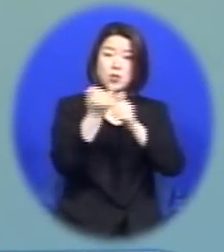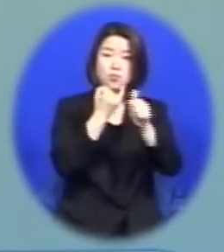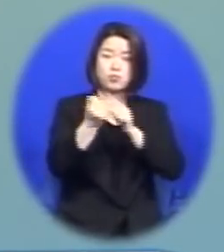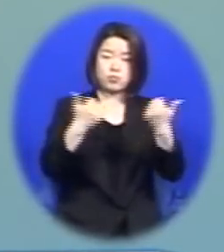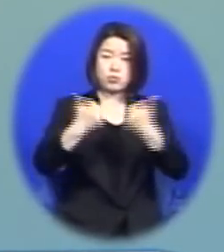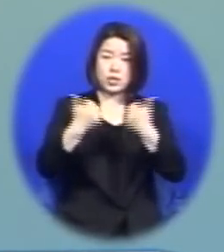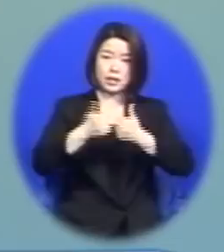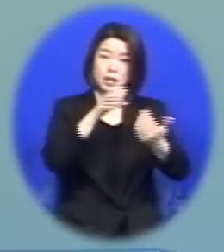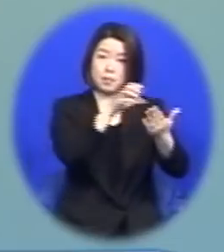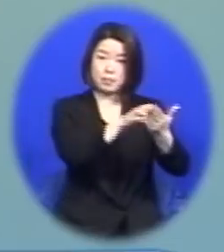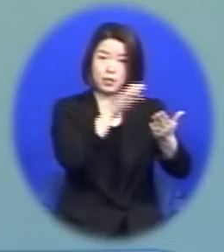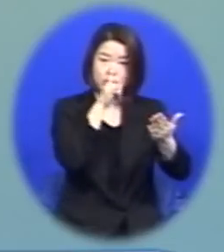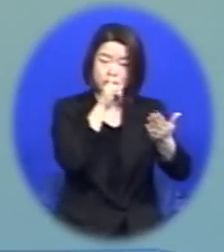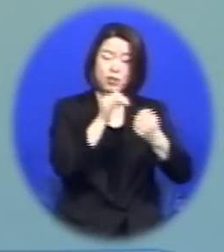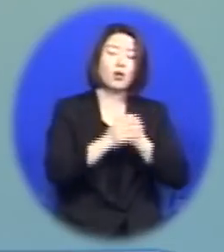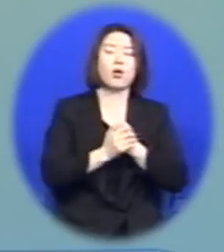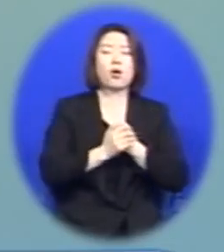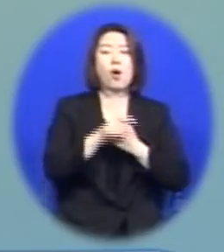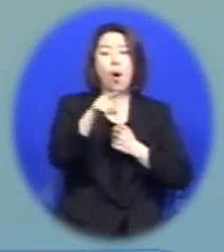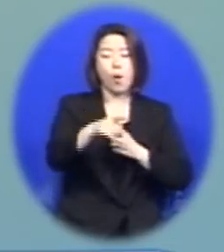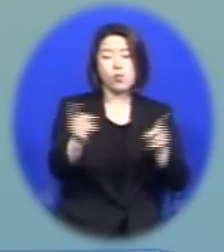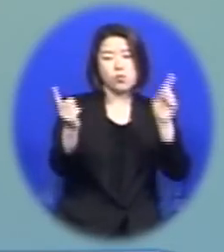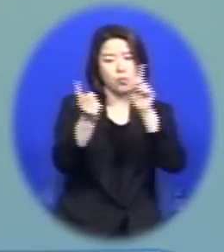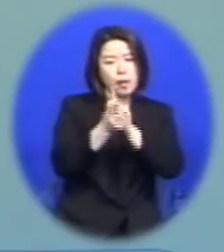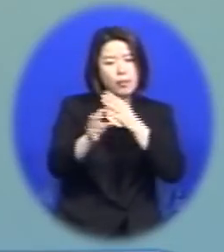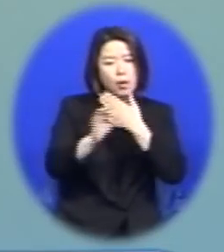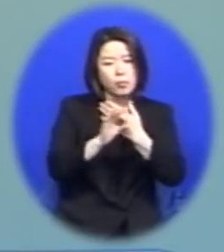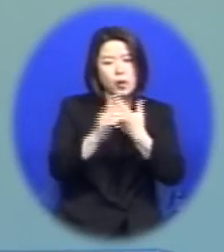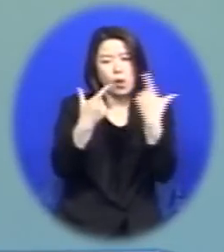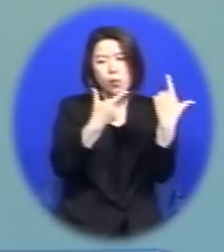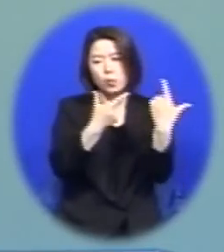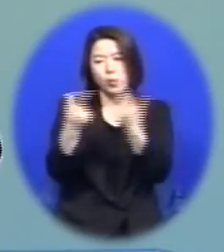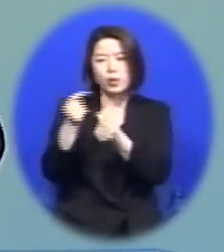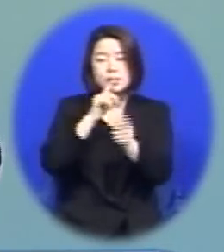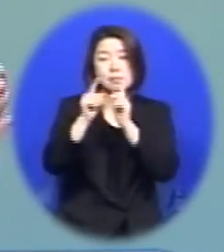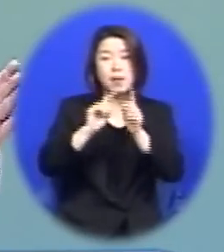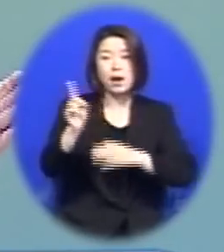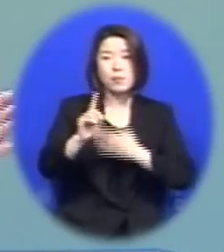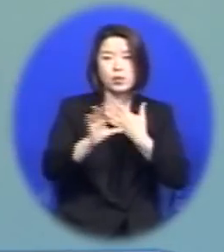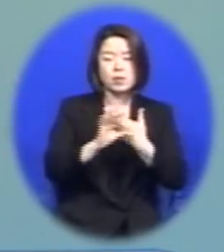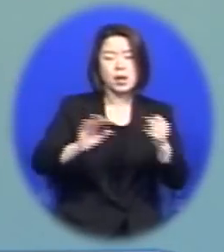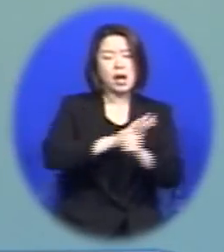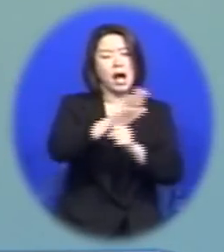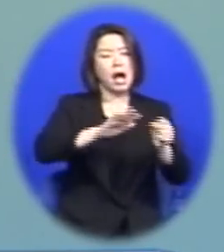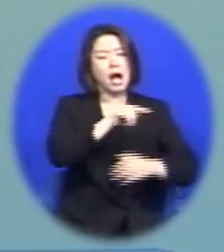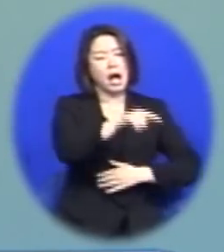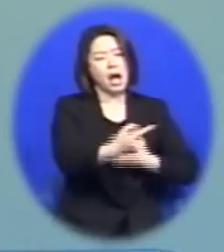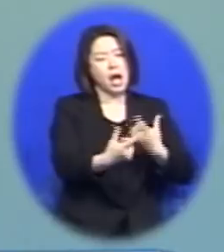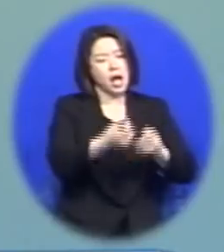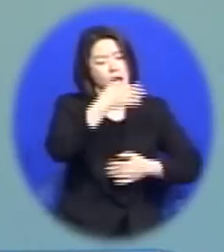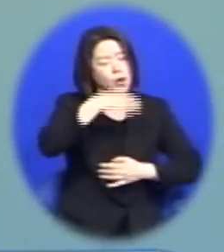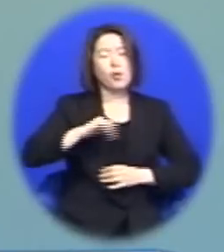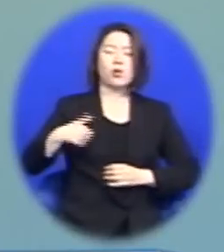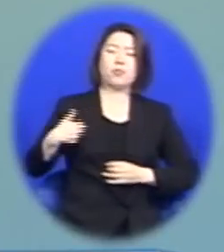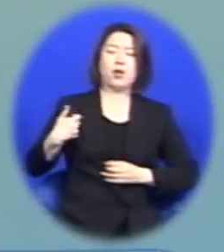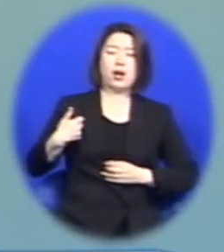만난 부부 들을 만나보면 한결같이 하는 말이 사랑이 1 게임 전 줄 몰랐다면